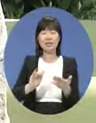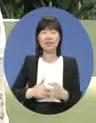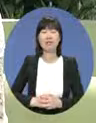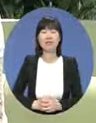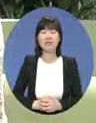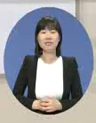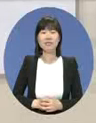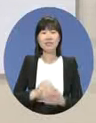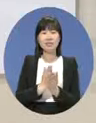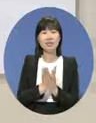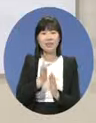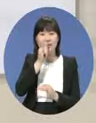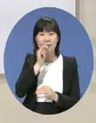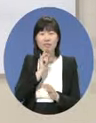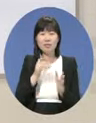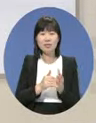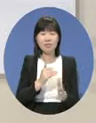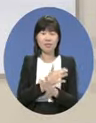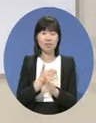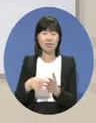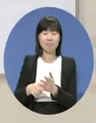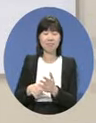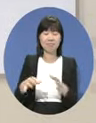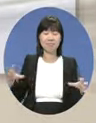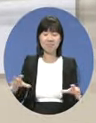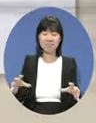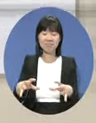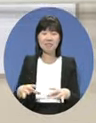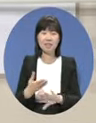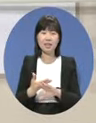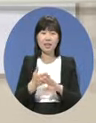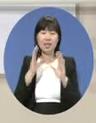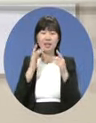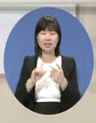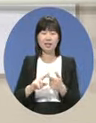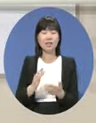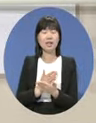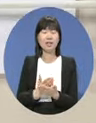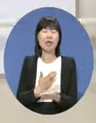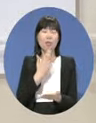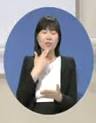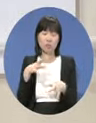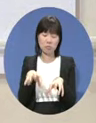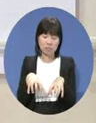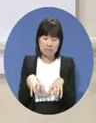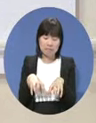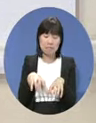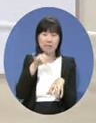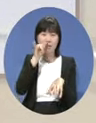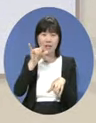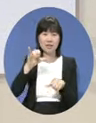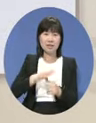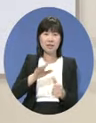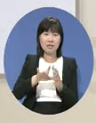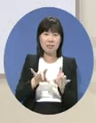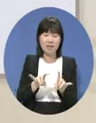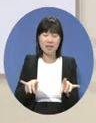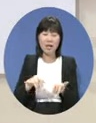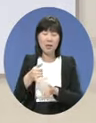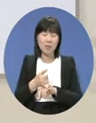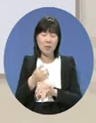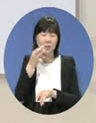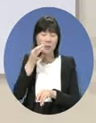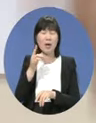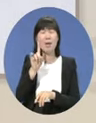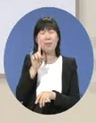알려드리는데 이런 거 있고 그다음에 장난감을 끌어모아놓고 다른 아이들하고 이제 나누지 않는 거 그다음에 질 때마다 꼭 봐달라고